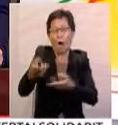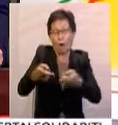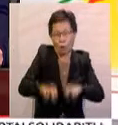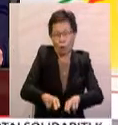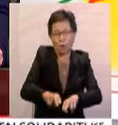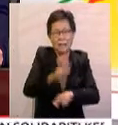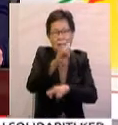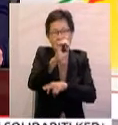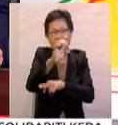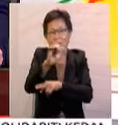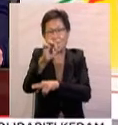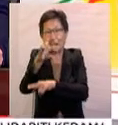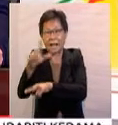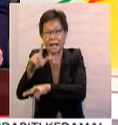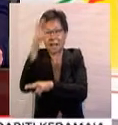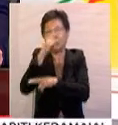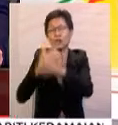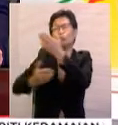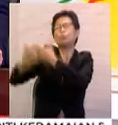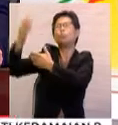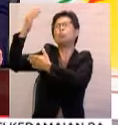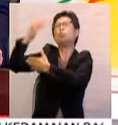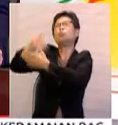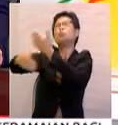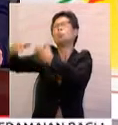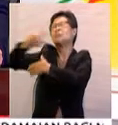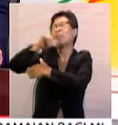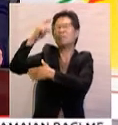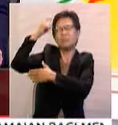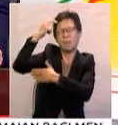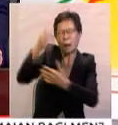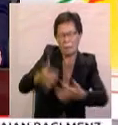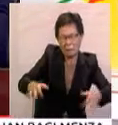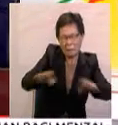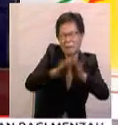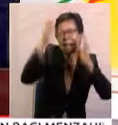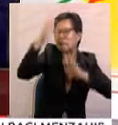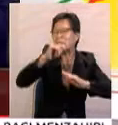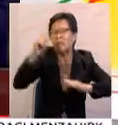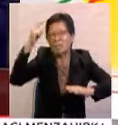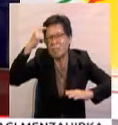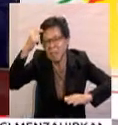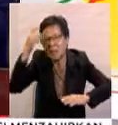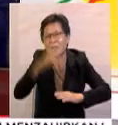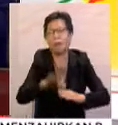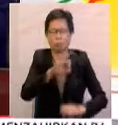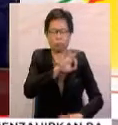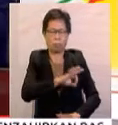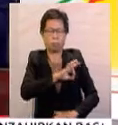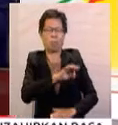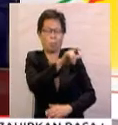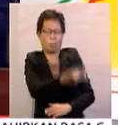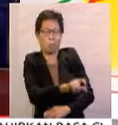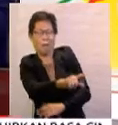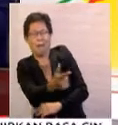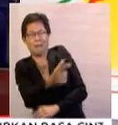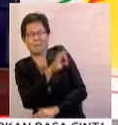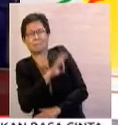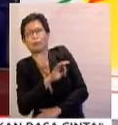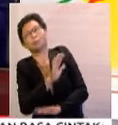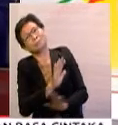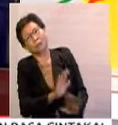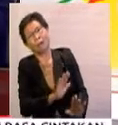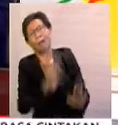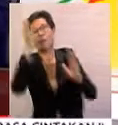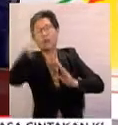projek ECRL yang dibuat kerajaan terdahulu tidak mengambil kira kepentingan negara dan hanya menguntungkan pihak lain. Namun jika